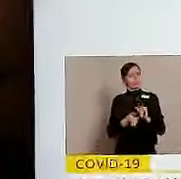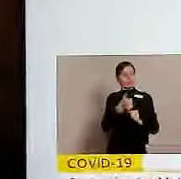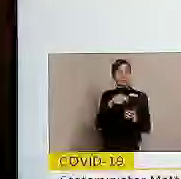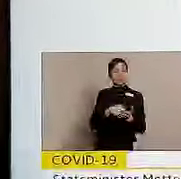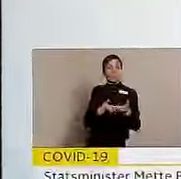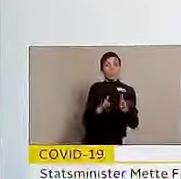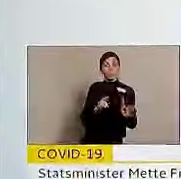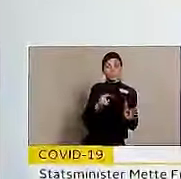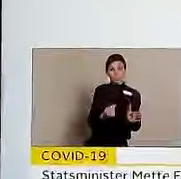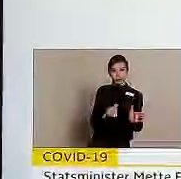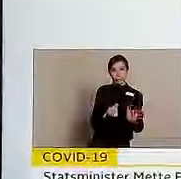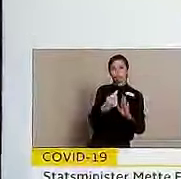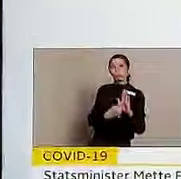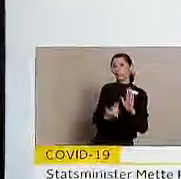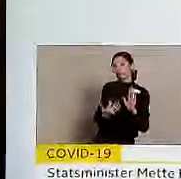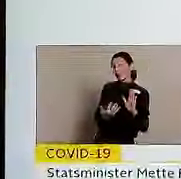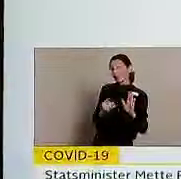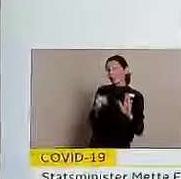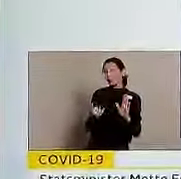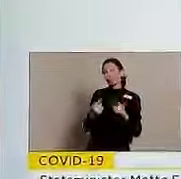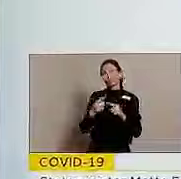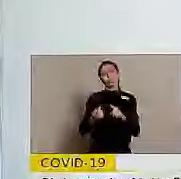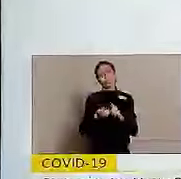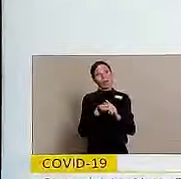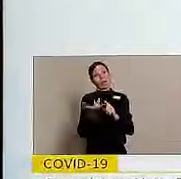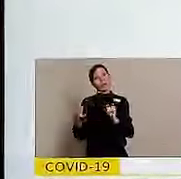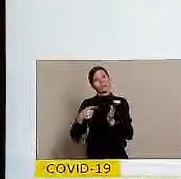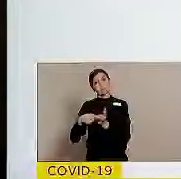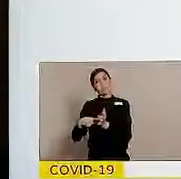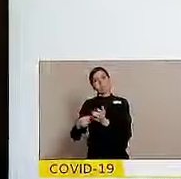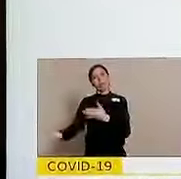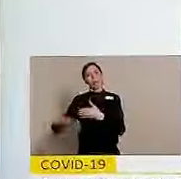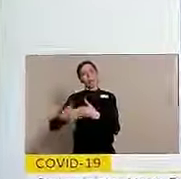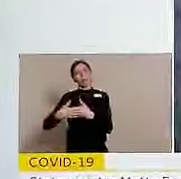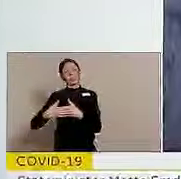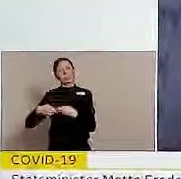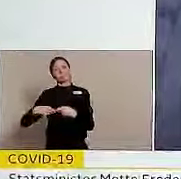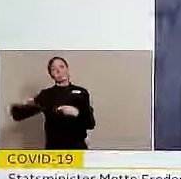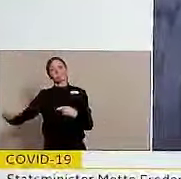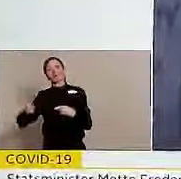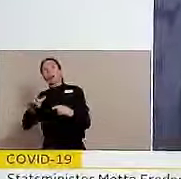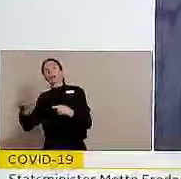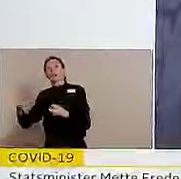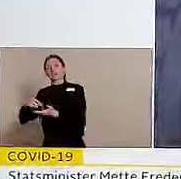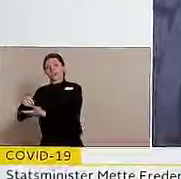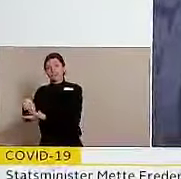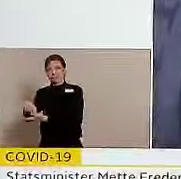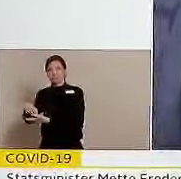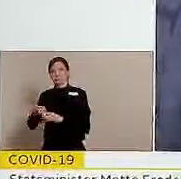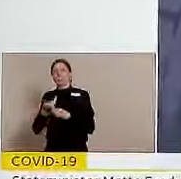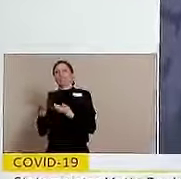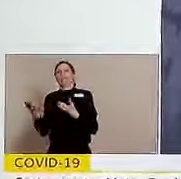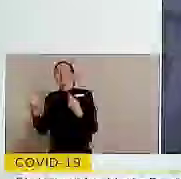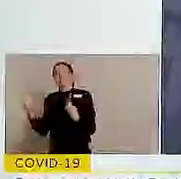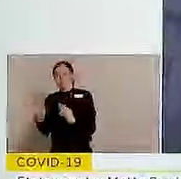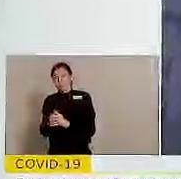الابتعاد عن التجمعات فيما بين المواطنين فيما بعضهم البعض، إما في الأسواق وإما في المحلات التجارية